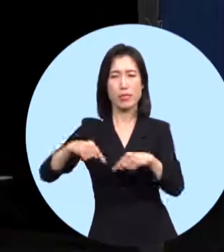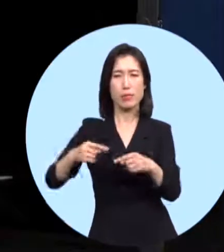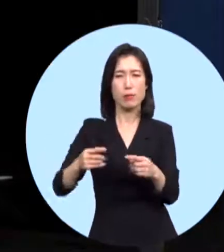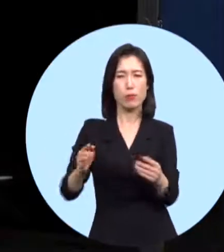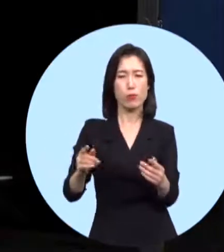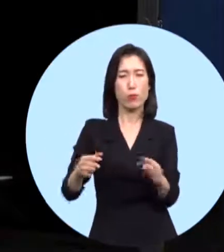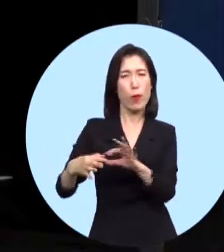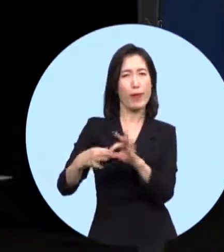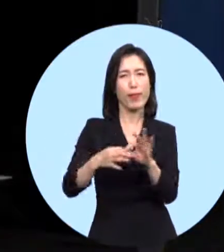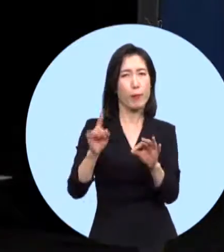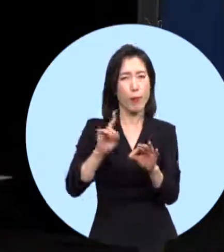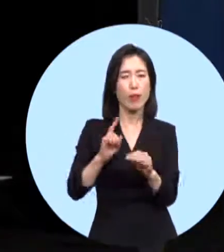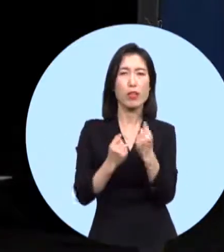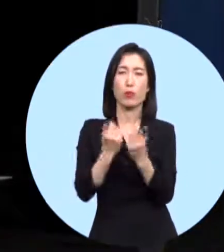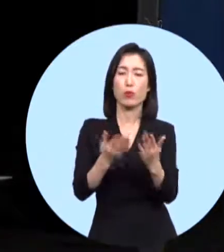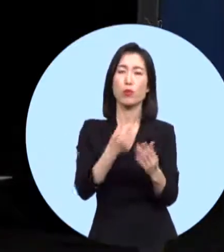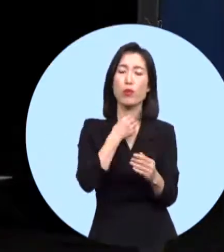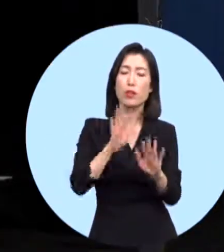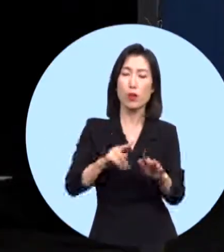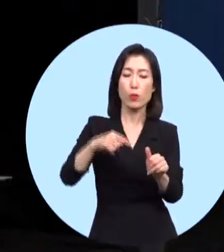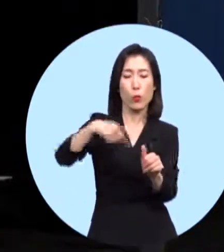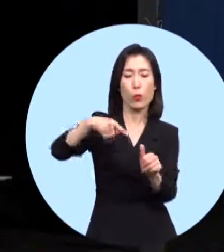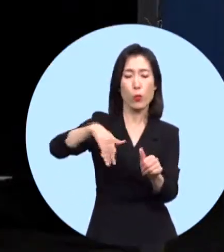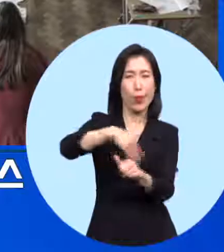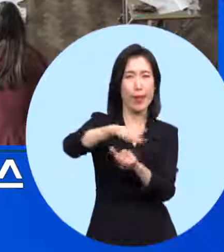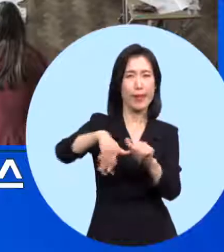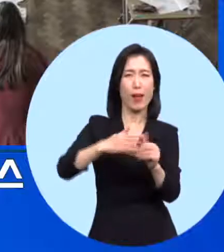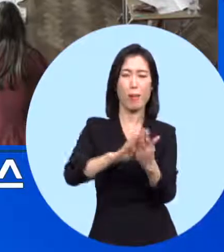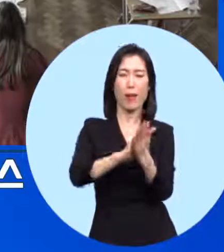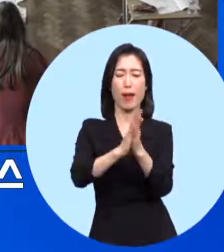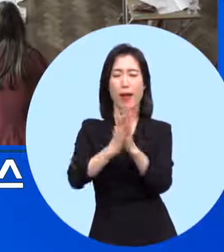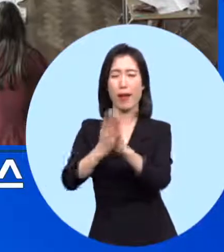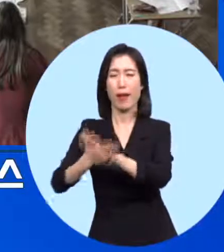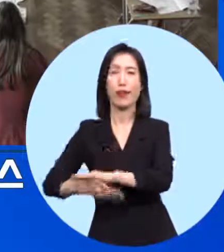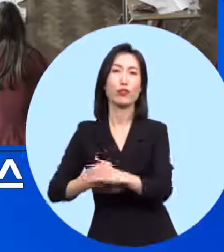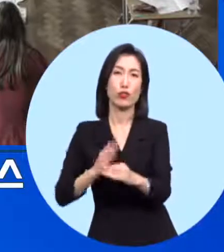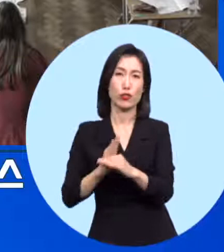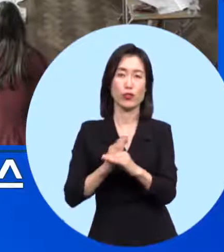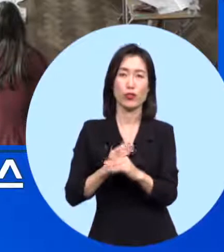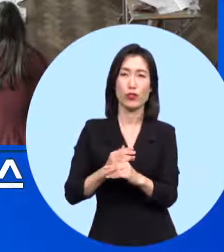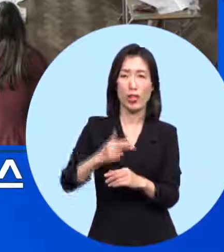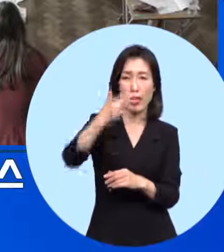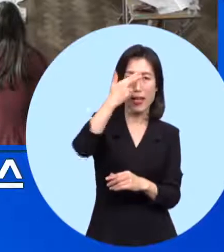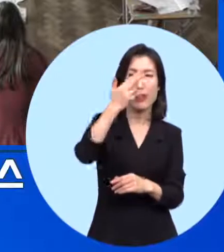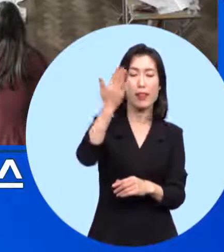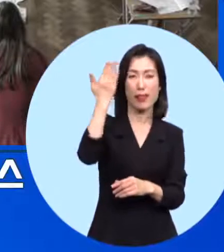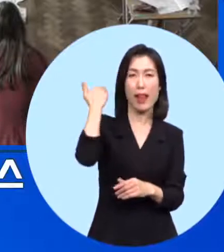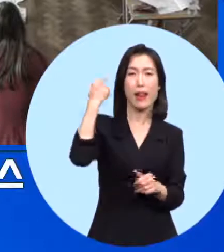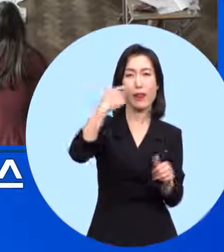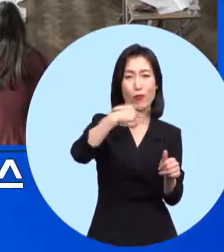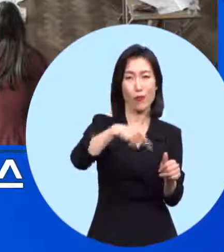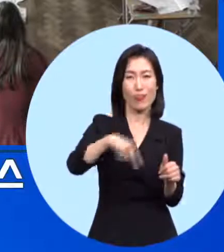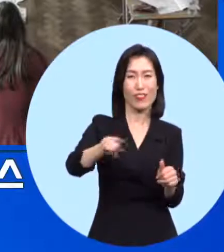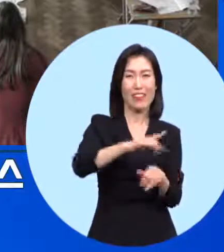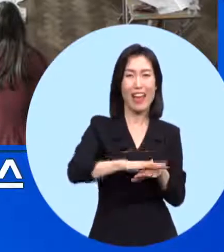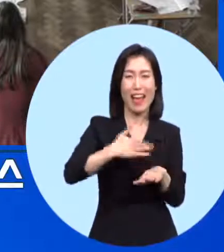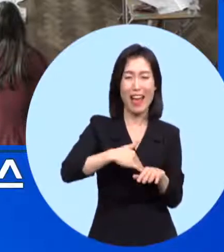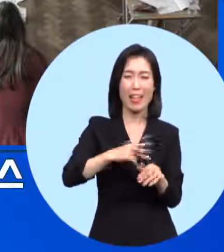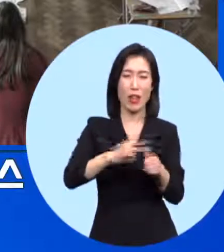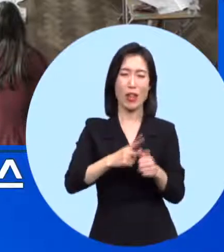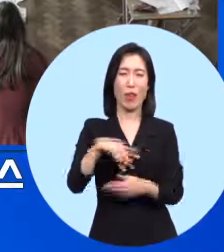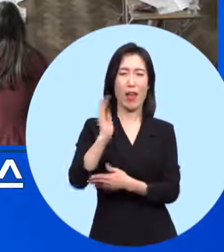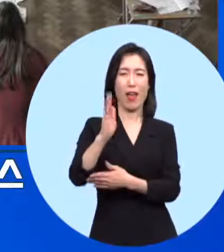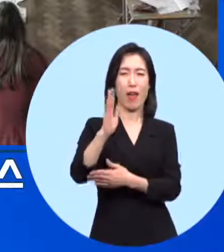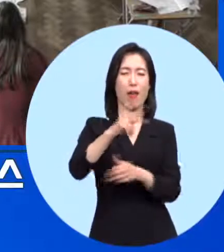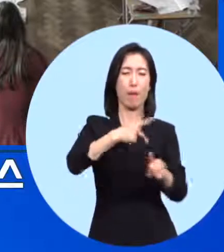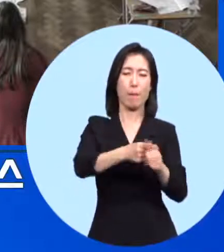교육 환경이 상당히 변화되고 있습니다. 과거의 교육 방식은 아시다시피 주입식